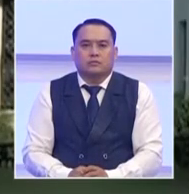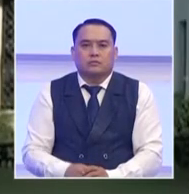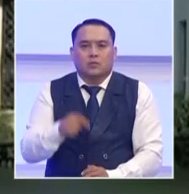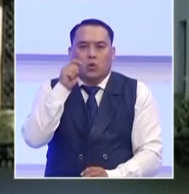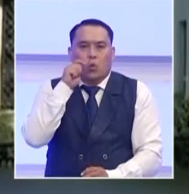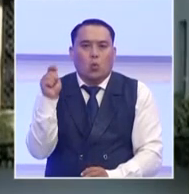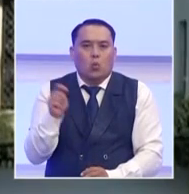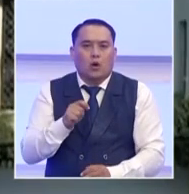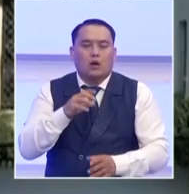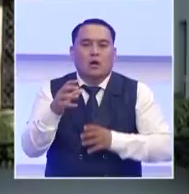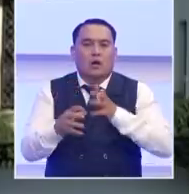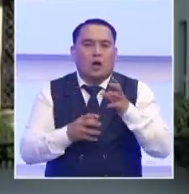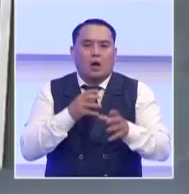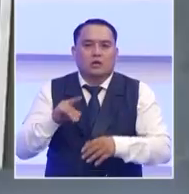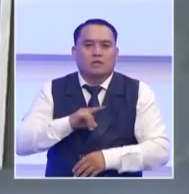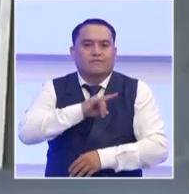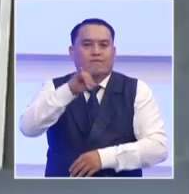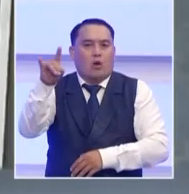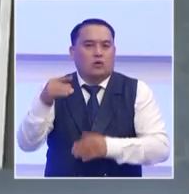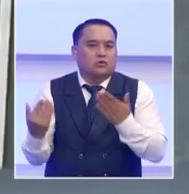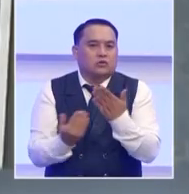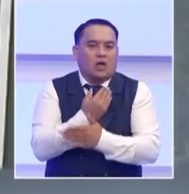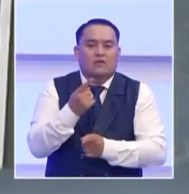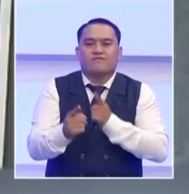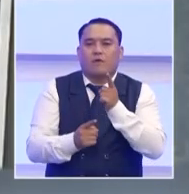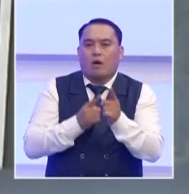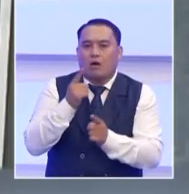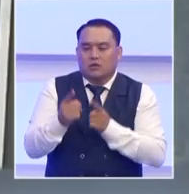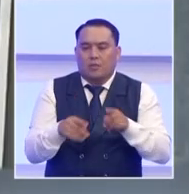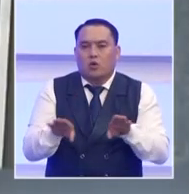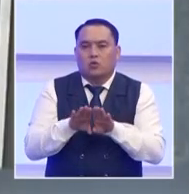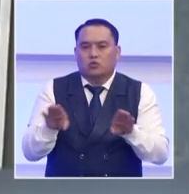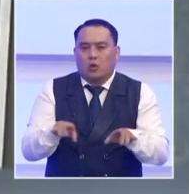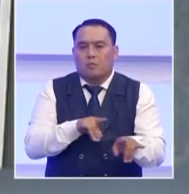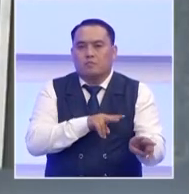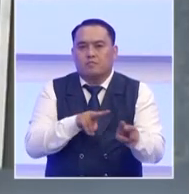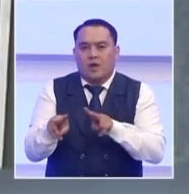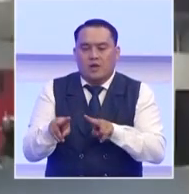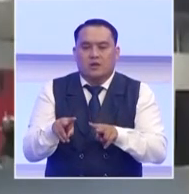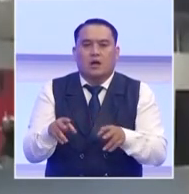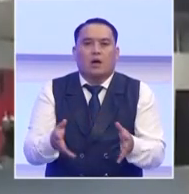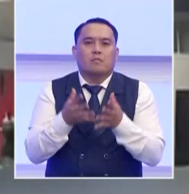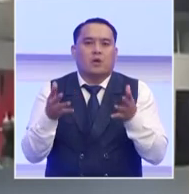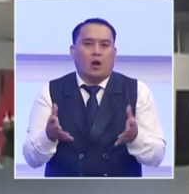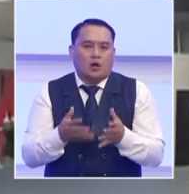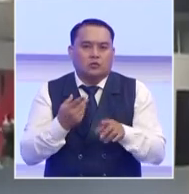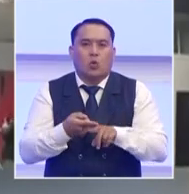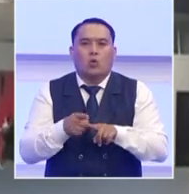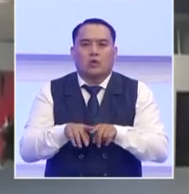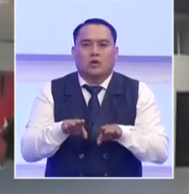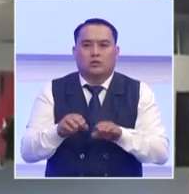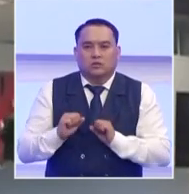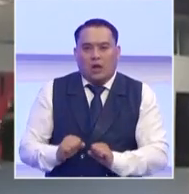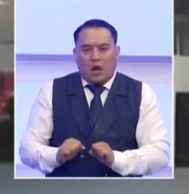Украина билігі халықаралық әуе рейстерін қайта жандандырды. Шетел азаматтары үшін мемлекет бақылау ережелерін жеңілдетті. Алайда олар